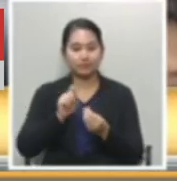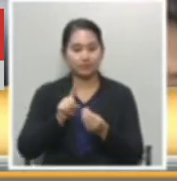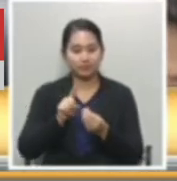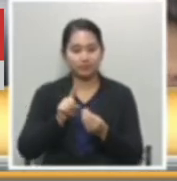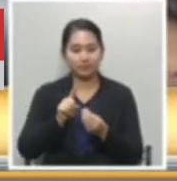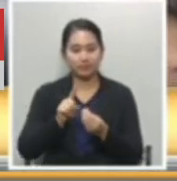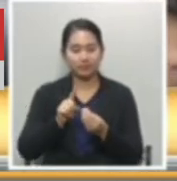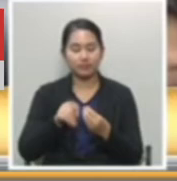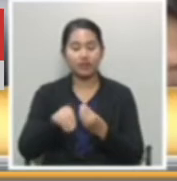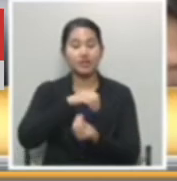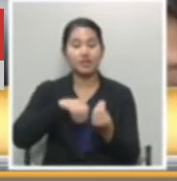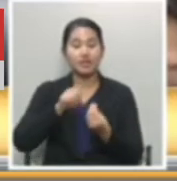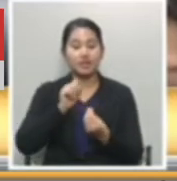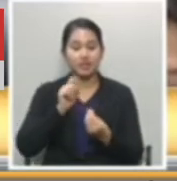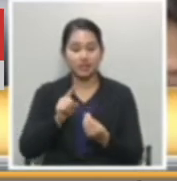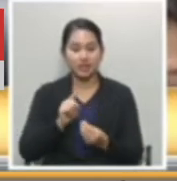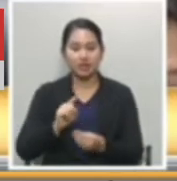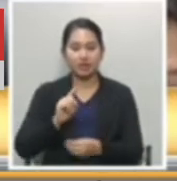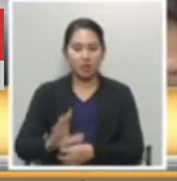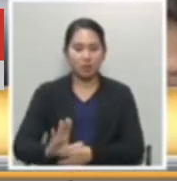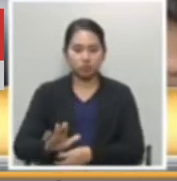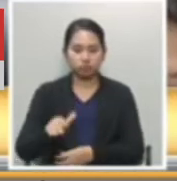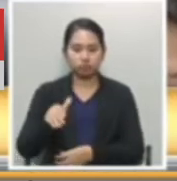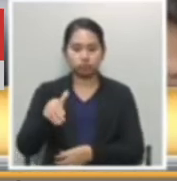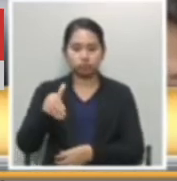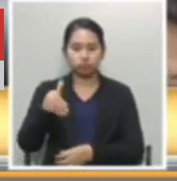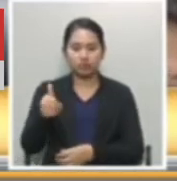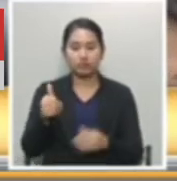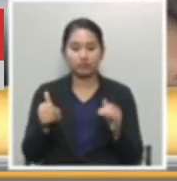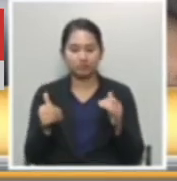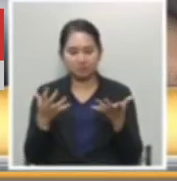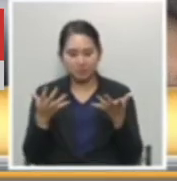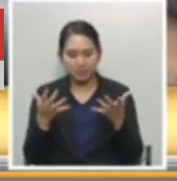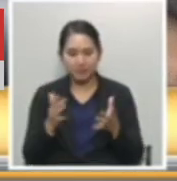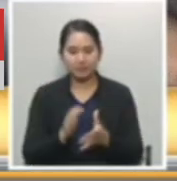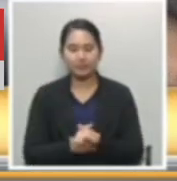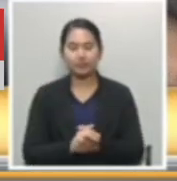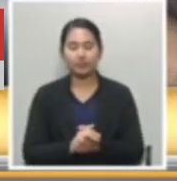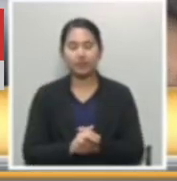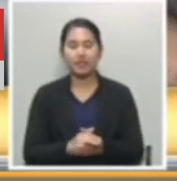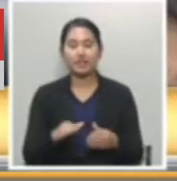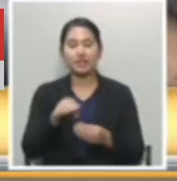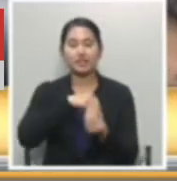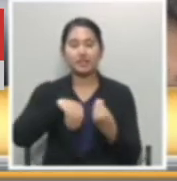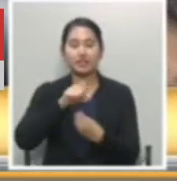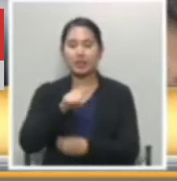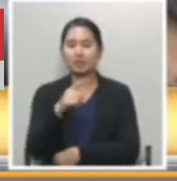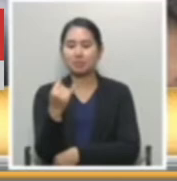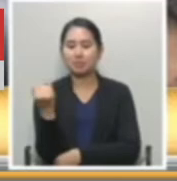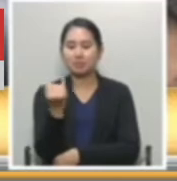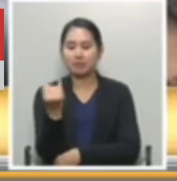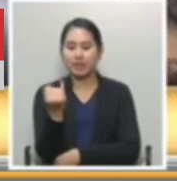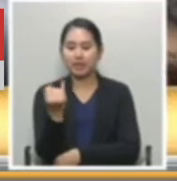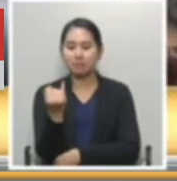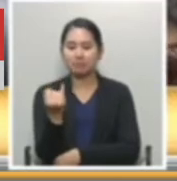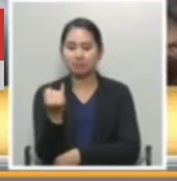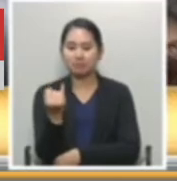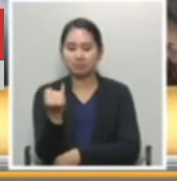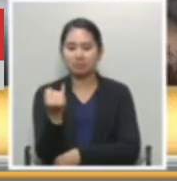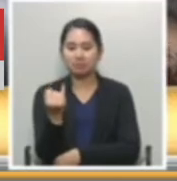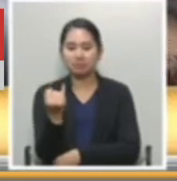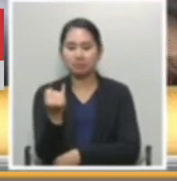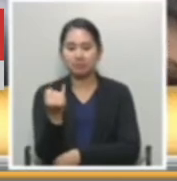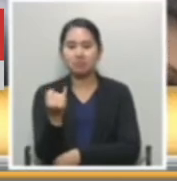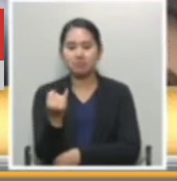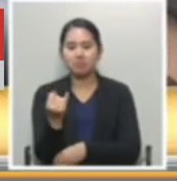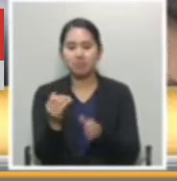ไม่มีแนวโน้มที่จะฟื้นตัวนะครับแล้วเศรษฐกิจแย่แบบนี้แน่นอนมันจะต้องสืบต่อไปจ